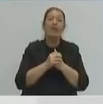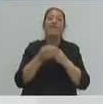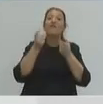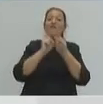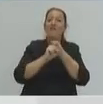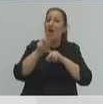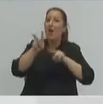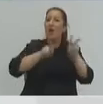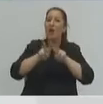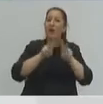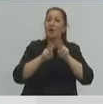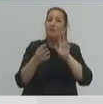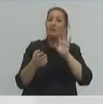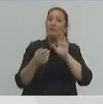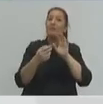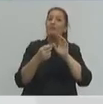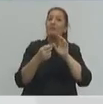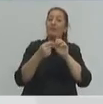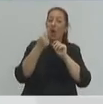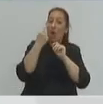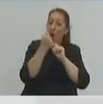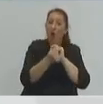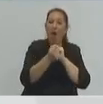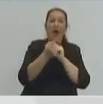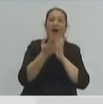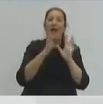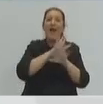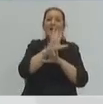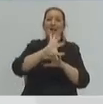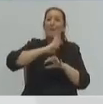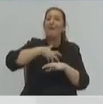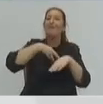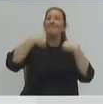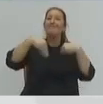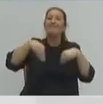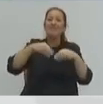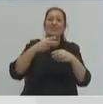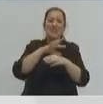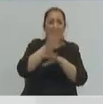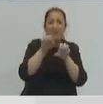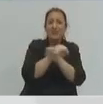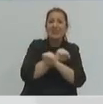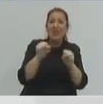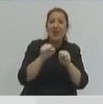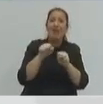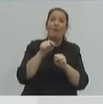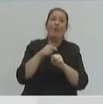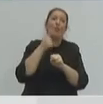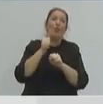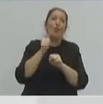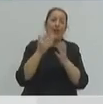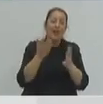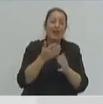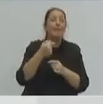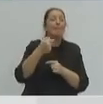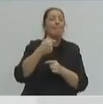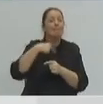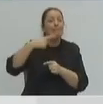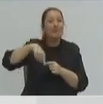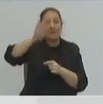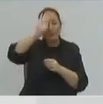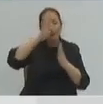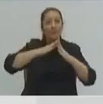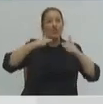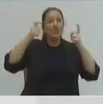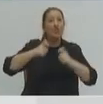ve ulaşımla iştigal eden esnafımızın en çok zarar ettiği günlerdi bu pandemi günleri. Biz İstanbul Büyükşehir